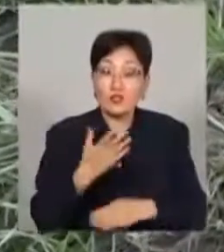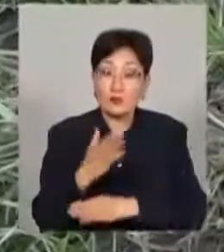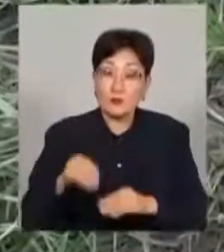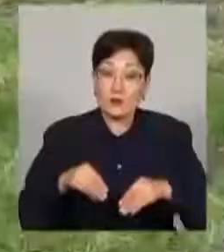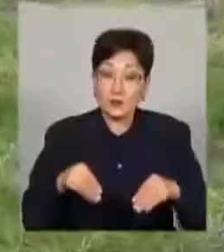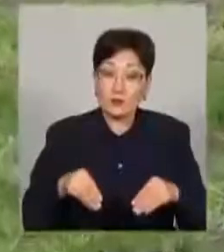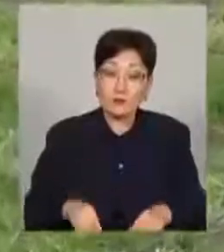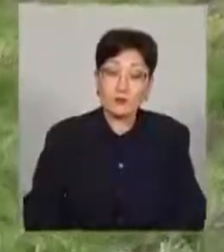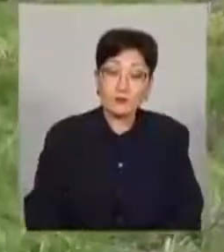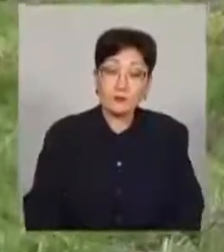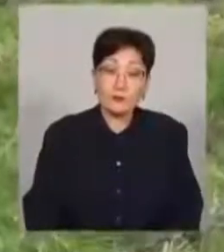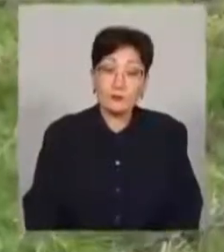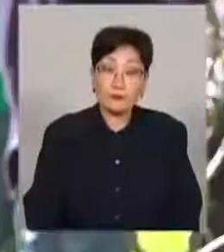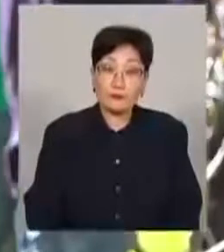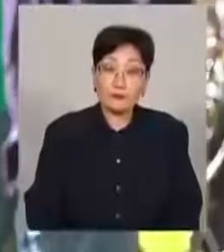насаждений